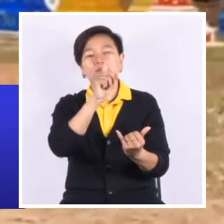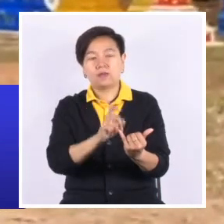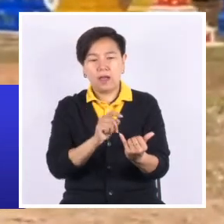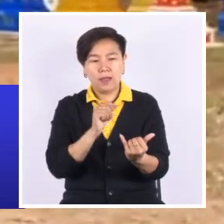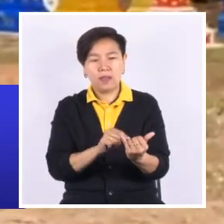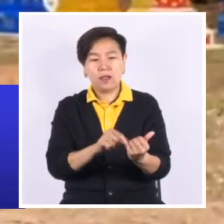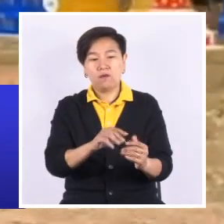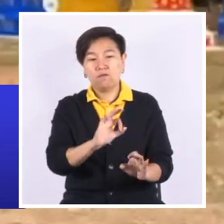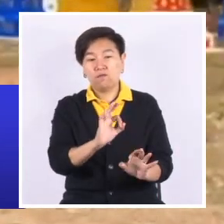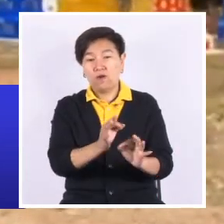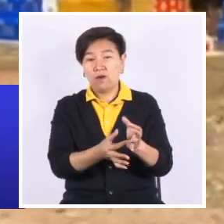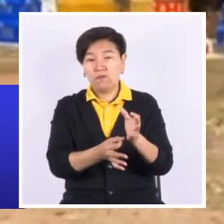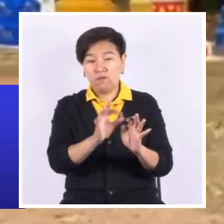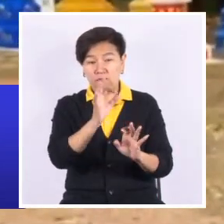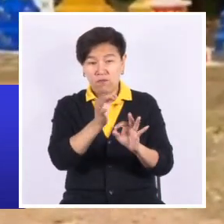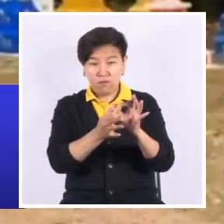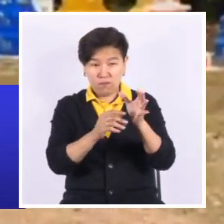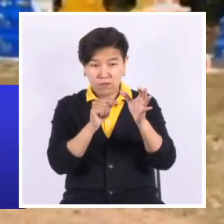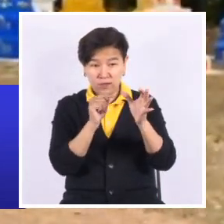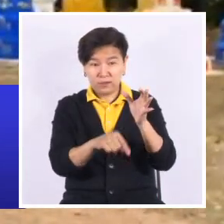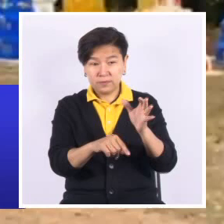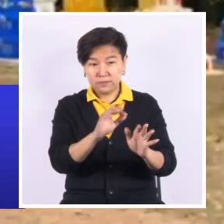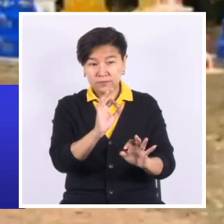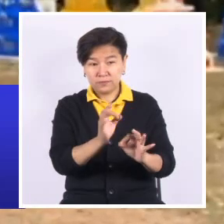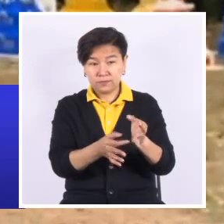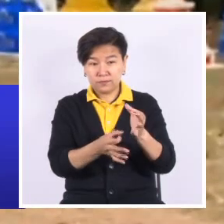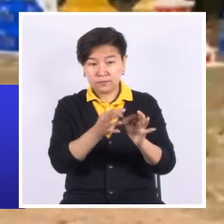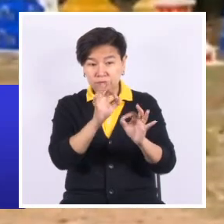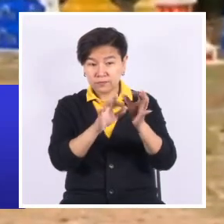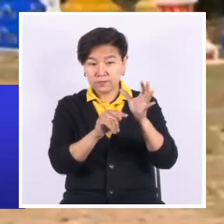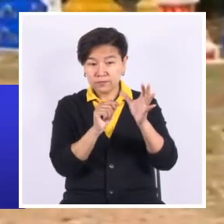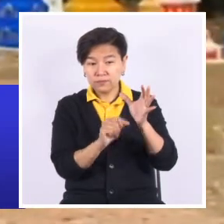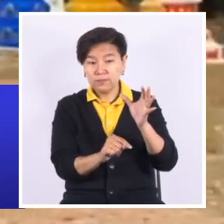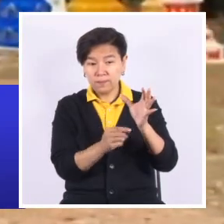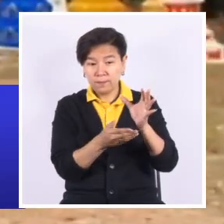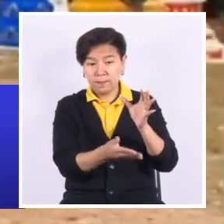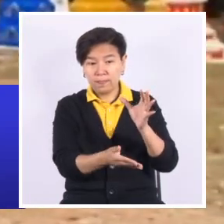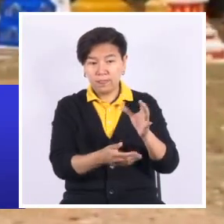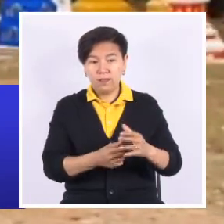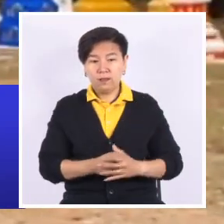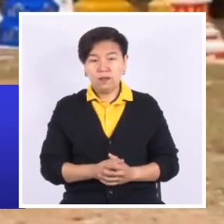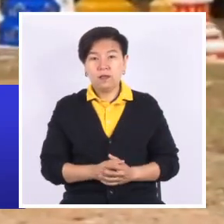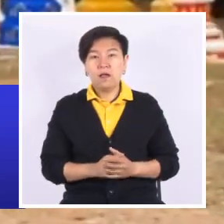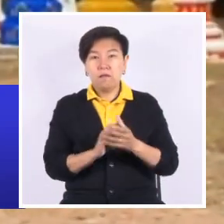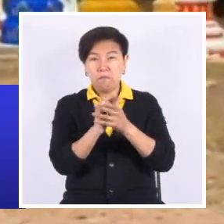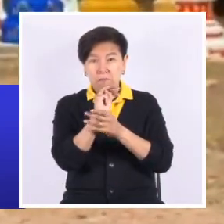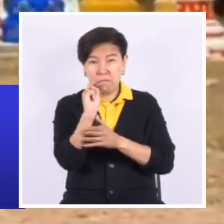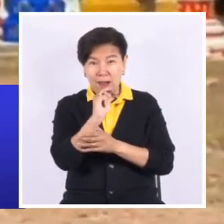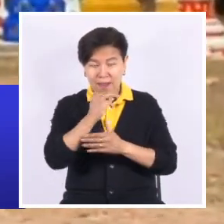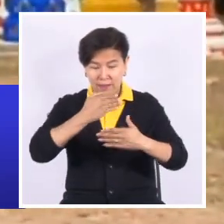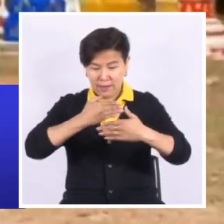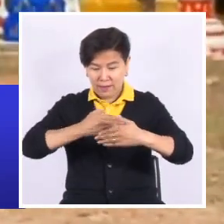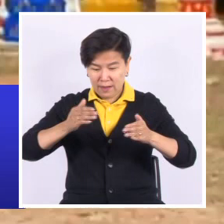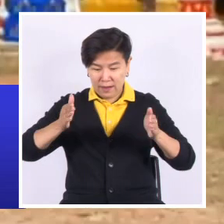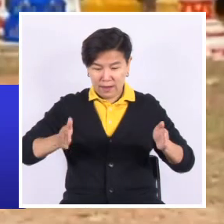ลวไฟจากกองฟอนที่ลุกชวดช่วงลุกโชดช่วงเนี่ยนะฮะไม่เฉพาะโลงไม่ได้ไหม้ร่างของหลว